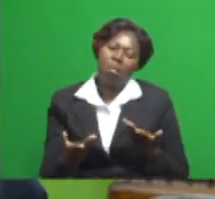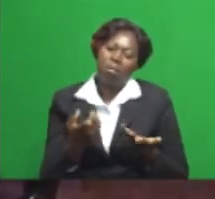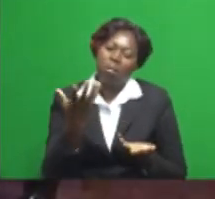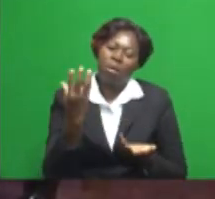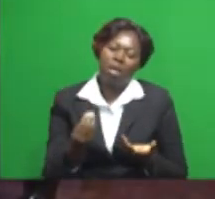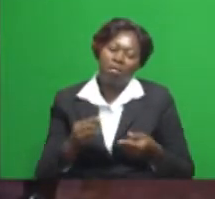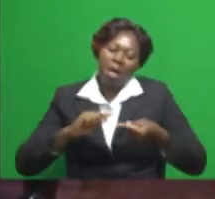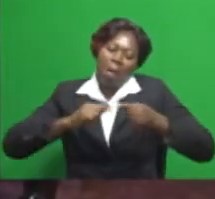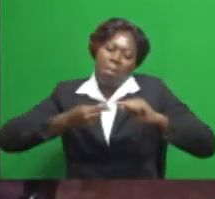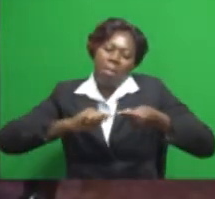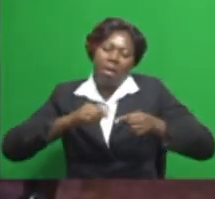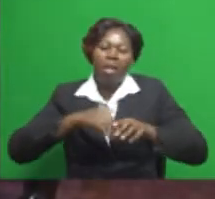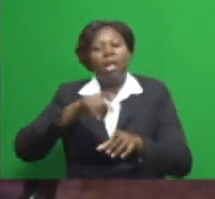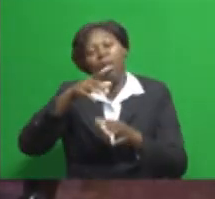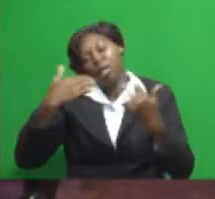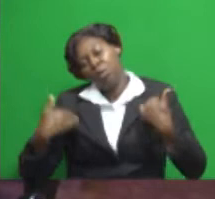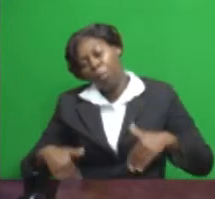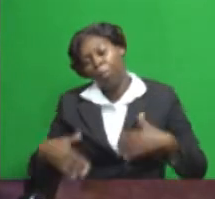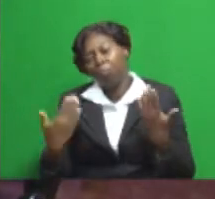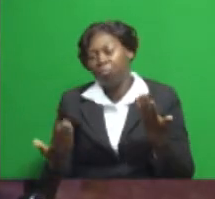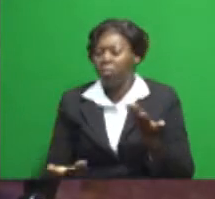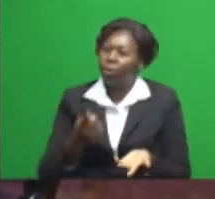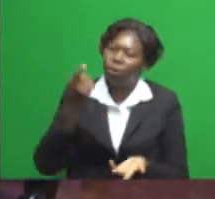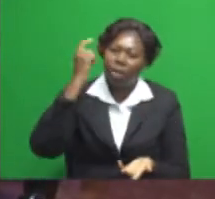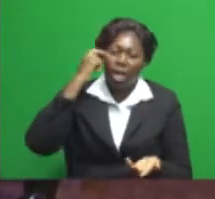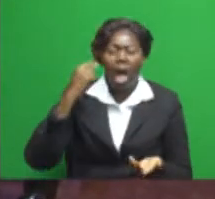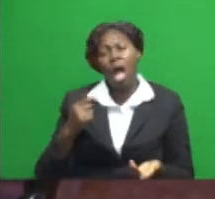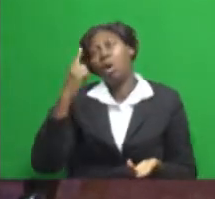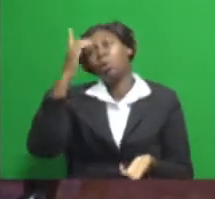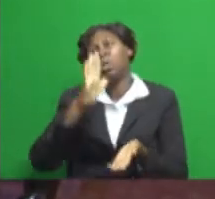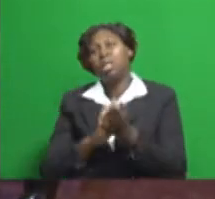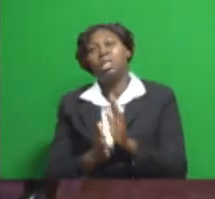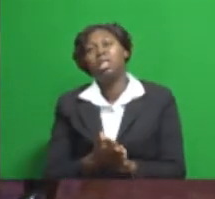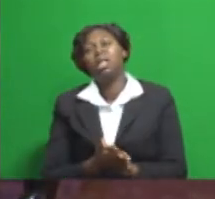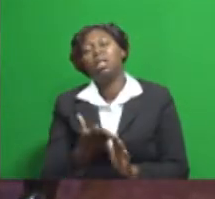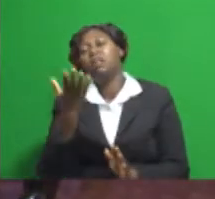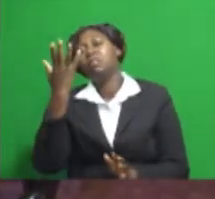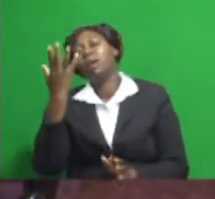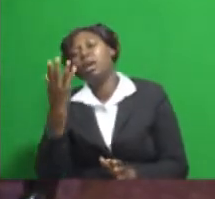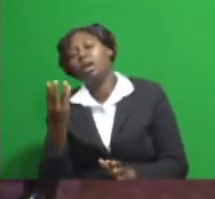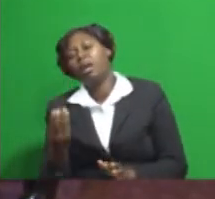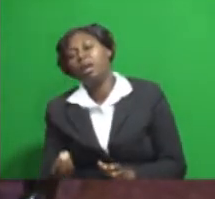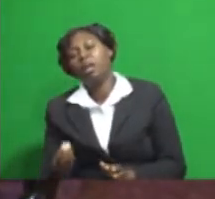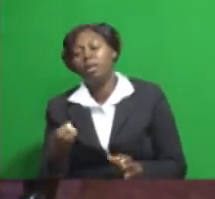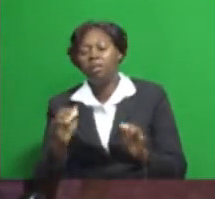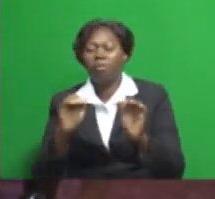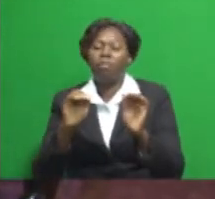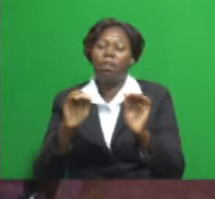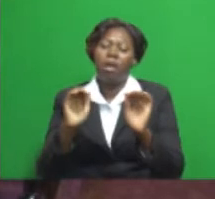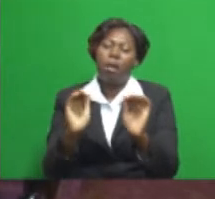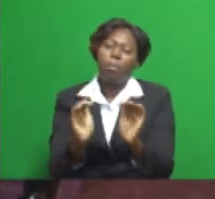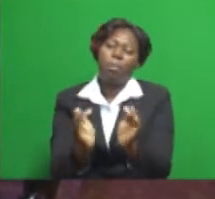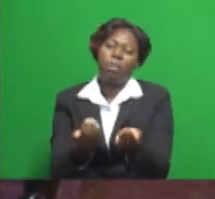haapo kana kuti ndofunga minamata haisi kusvika because dambudziko rata ndaro dzinowanika zveshuwa dzekuti vanhu